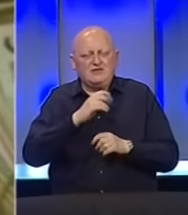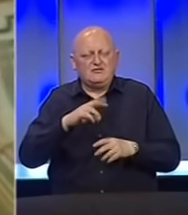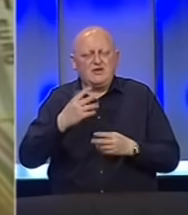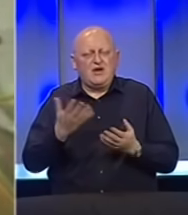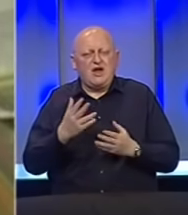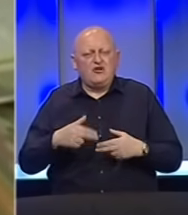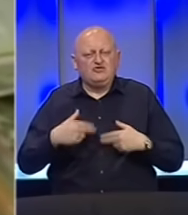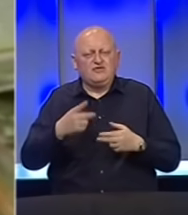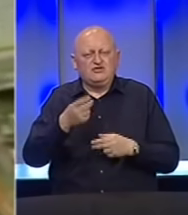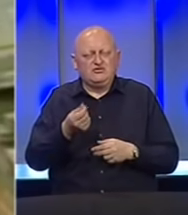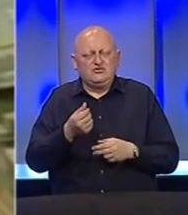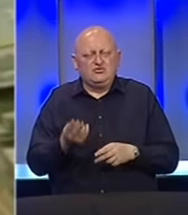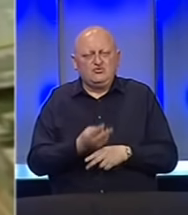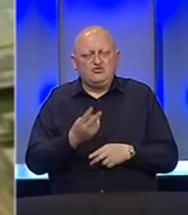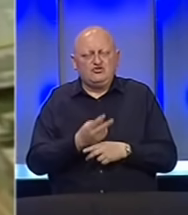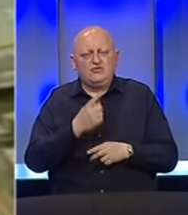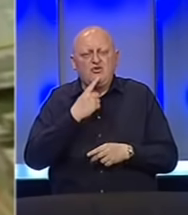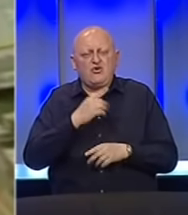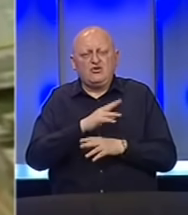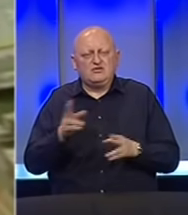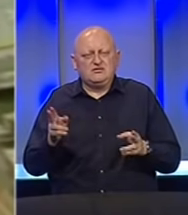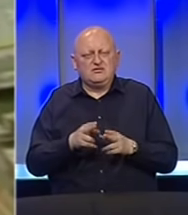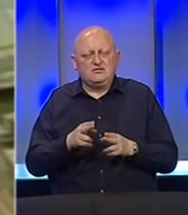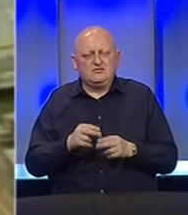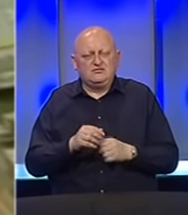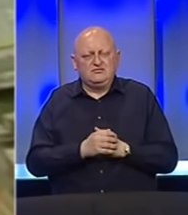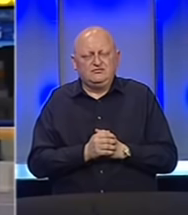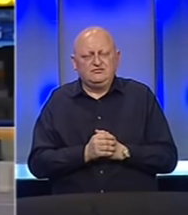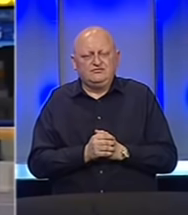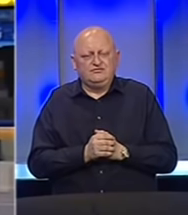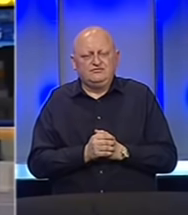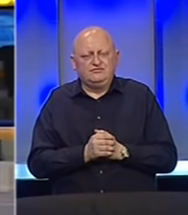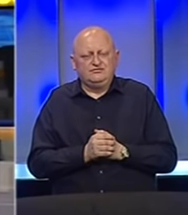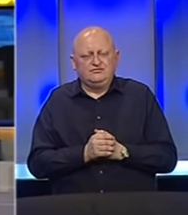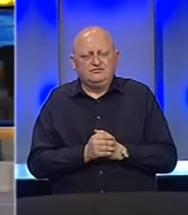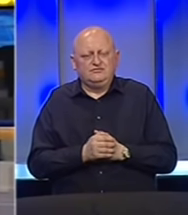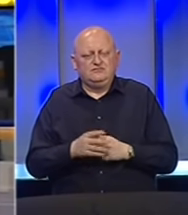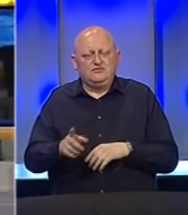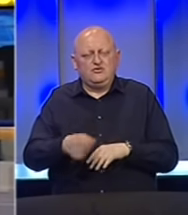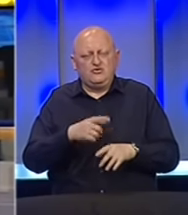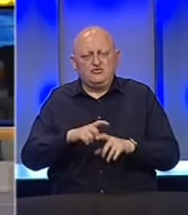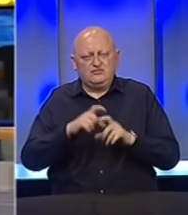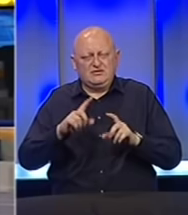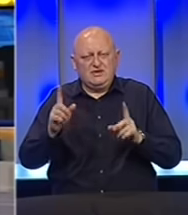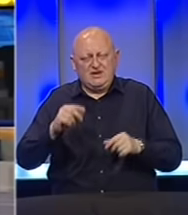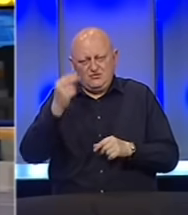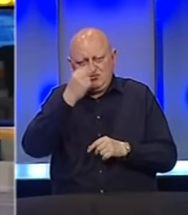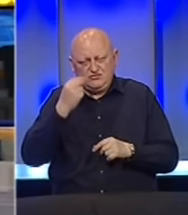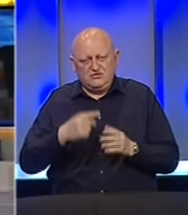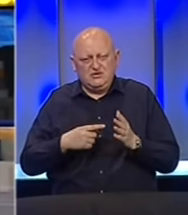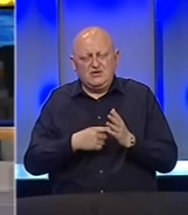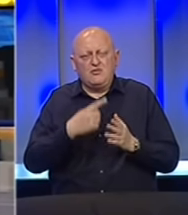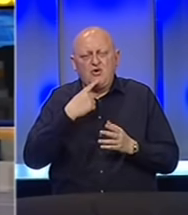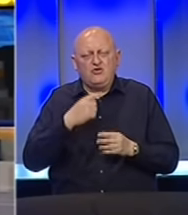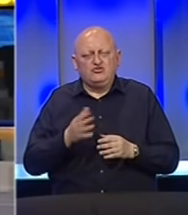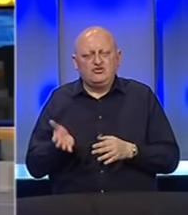kako vraćati ta sredstva u državi u kojoj sve manje sitih. Dugoročno zaduženje Republike Srpske tema je o kojoj